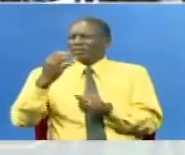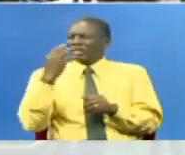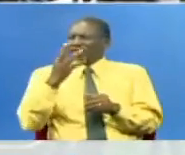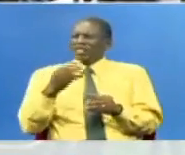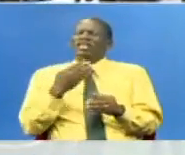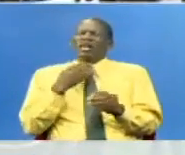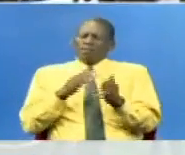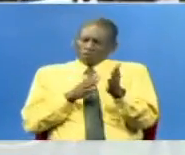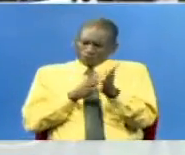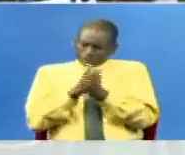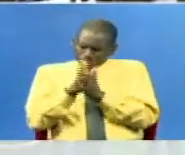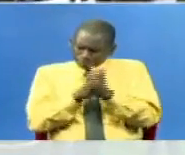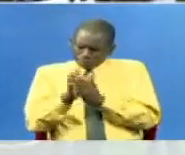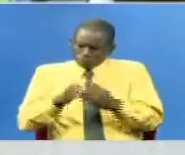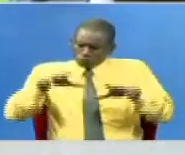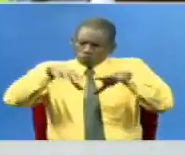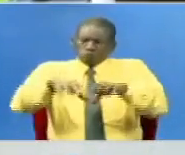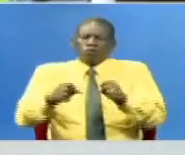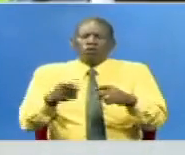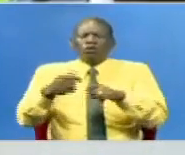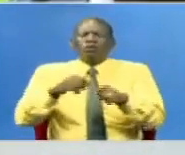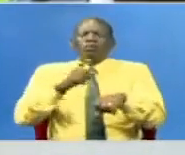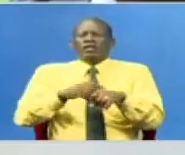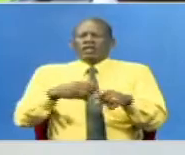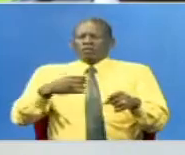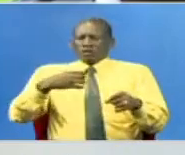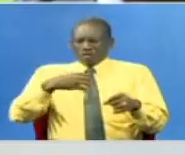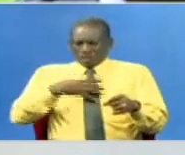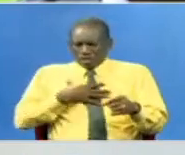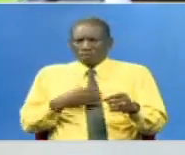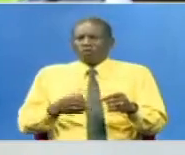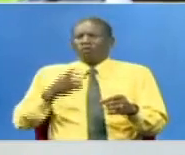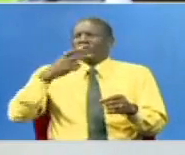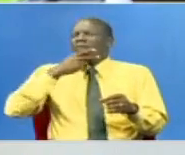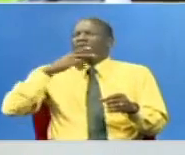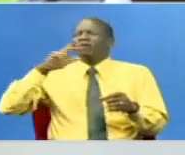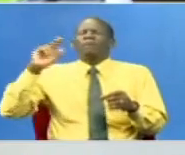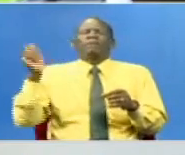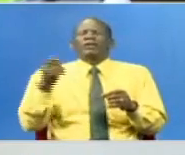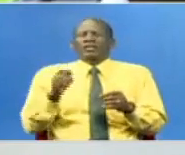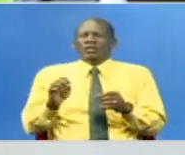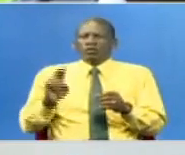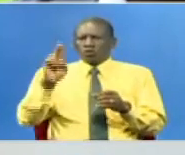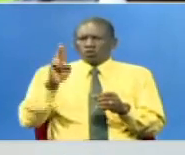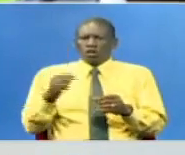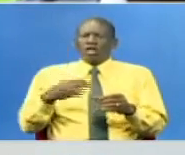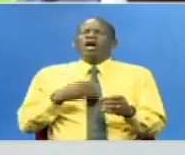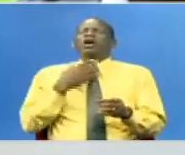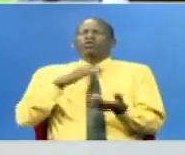since the exit of Uhuru Kenyatta. Mimi nataka kuwa kiongozi wa Wakikuyu.